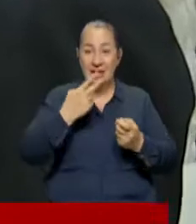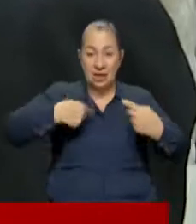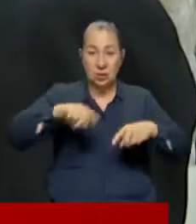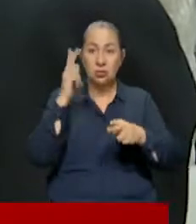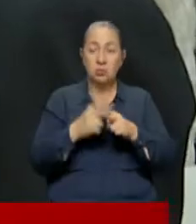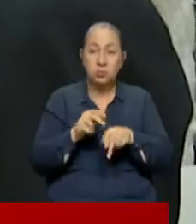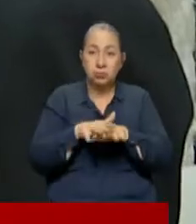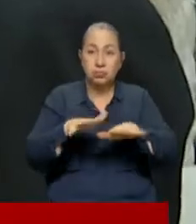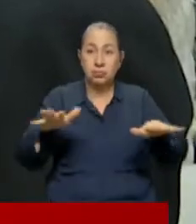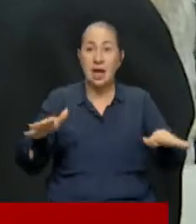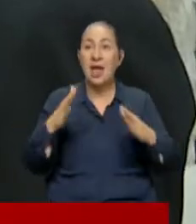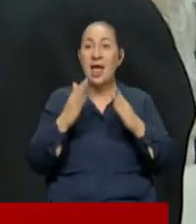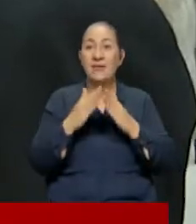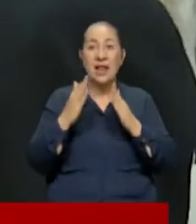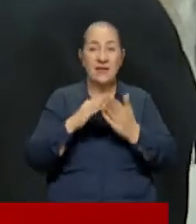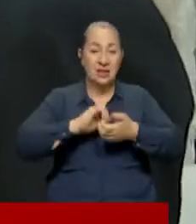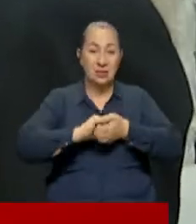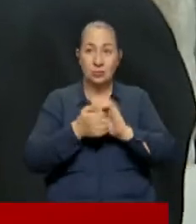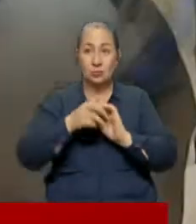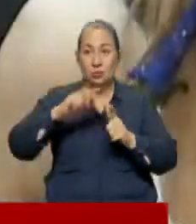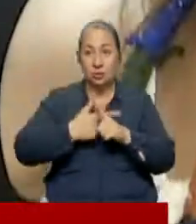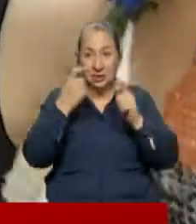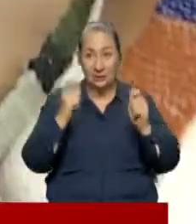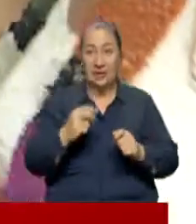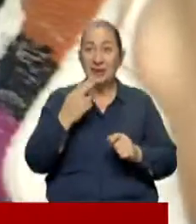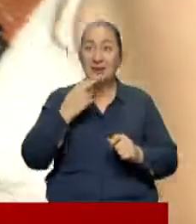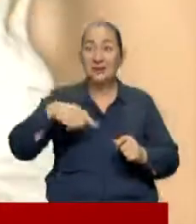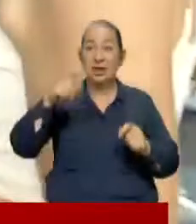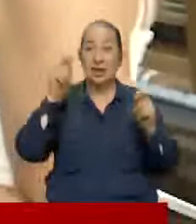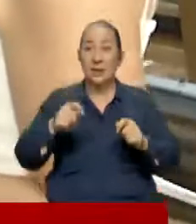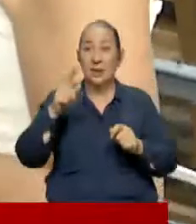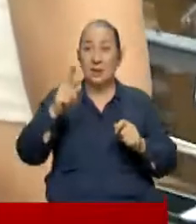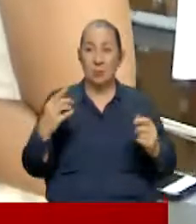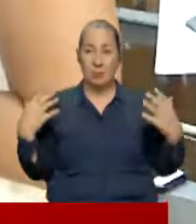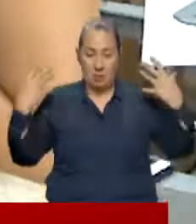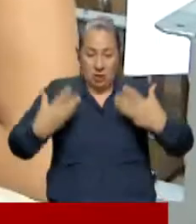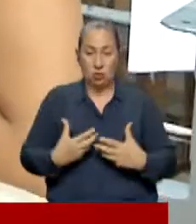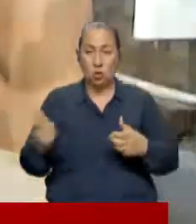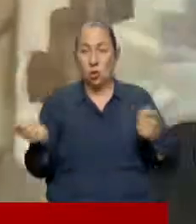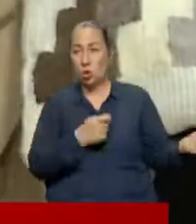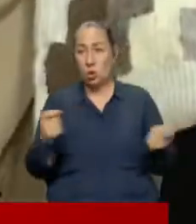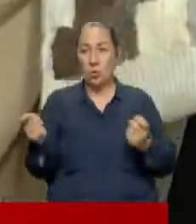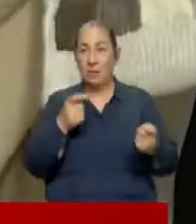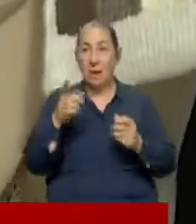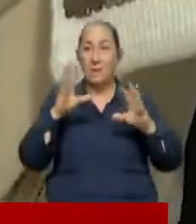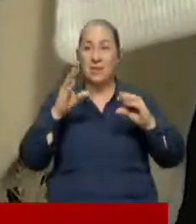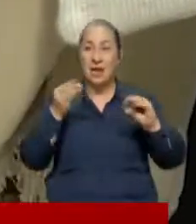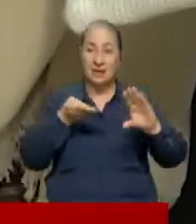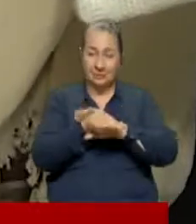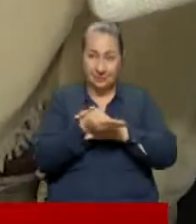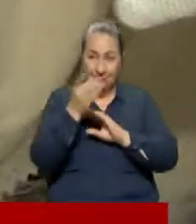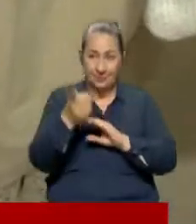arasında hızla büyüdü. Evden eve dayanışma projesini gerçekleştirdik. Kadınlarımızın yaptığı bir panço dokuma, minder